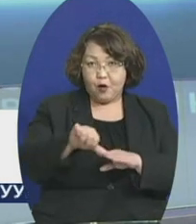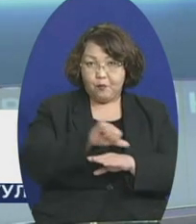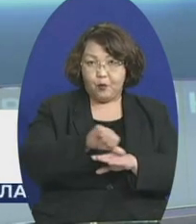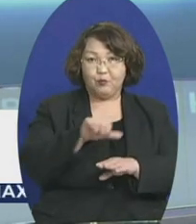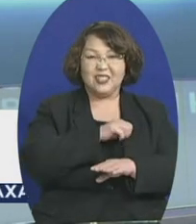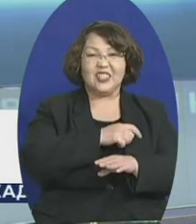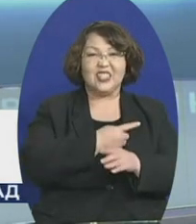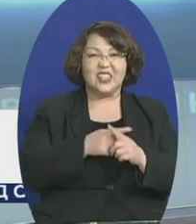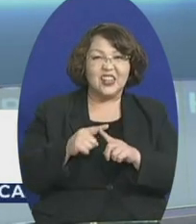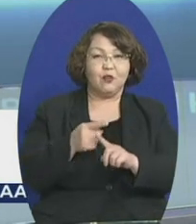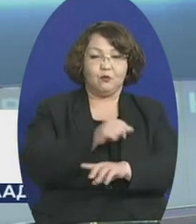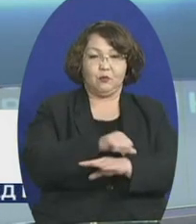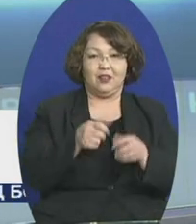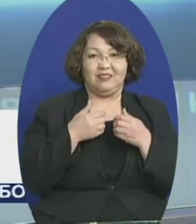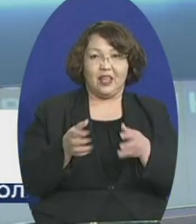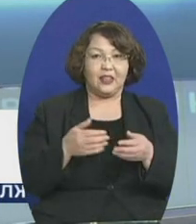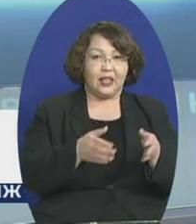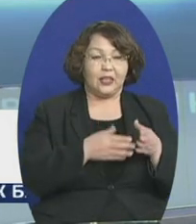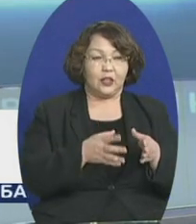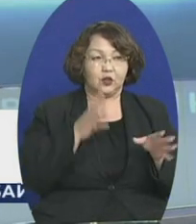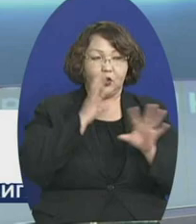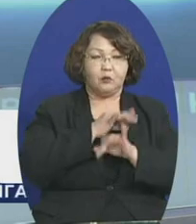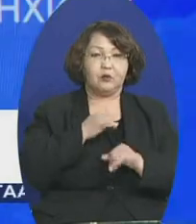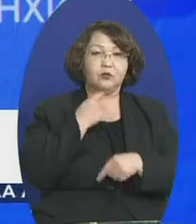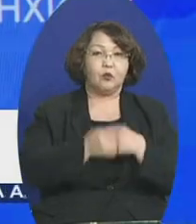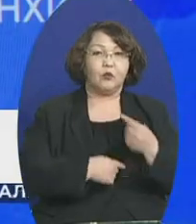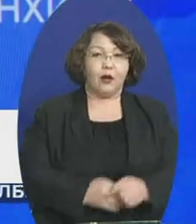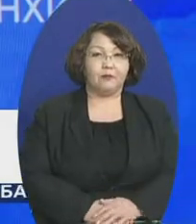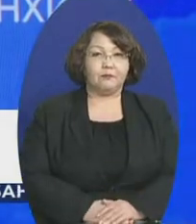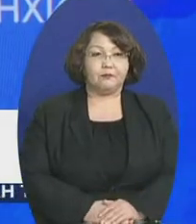үндэсний форумыг нээж хэлсэн үгэндээ тодтоглоо.